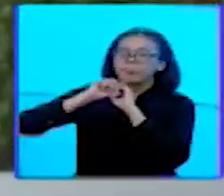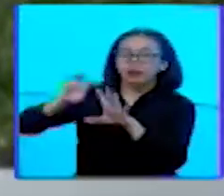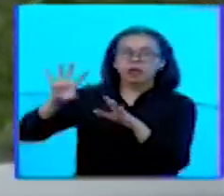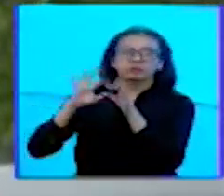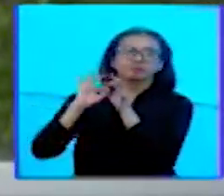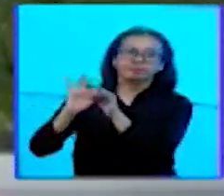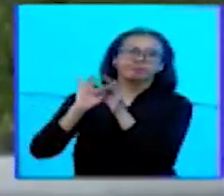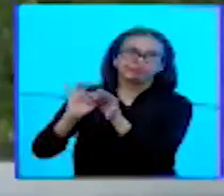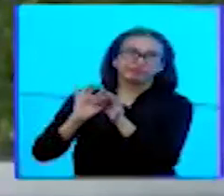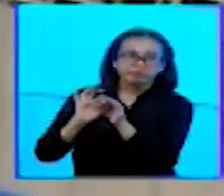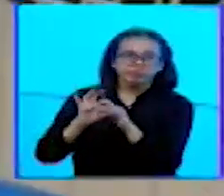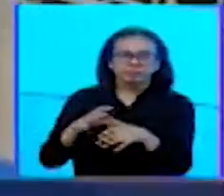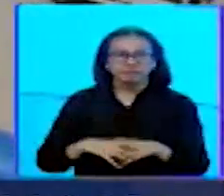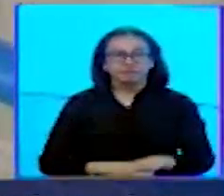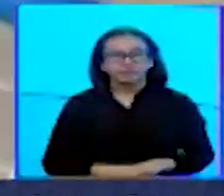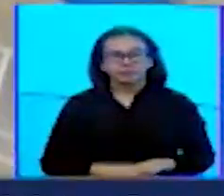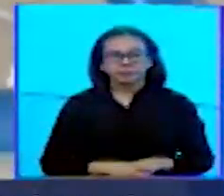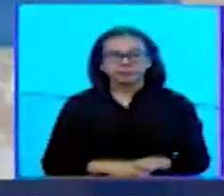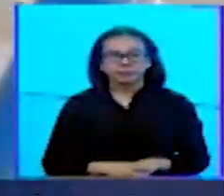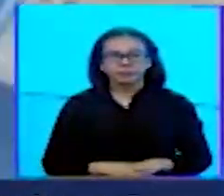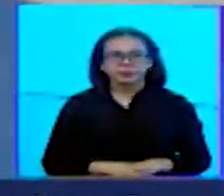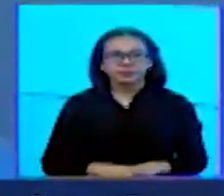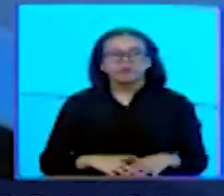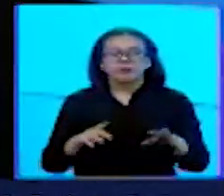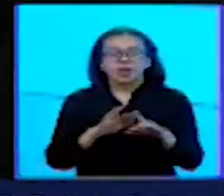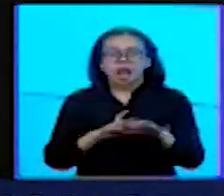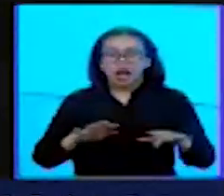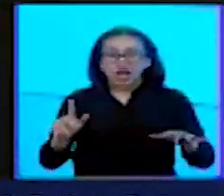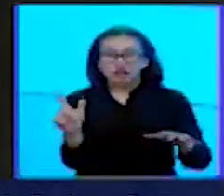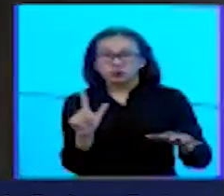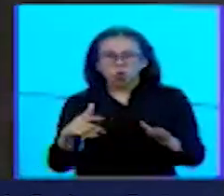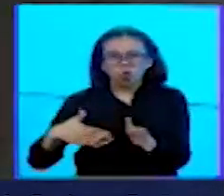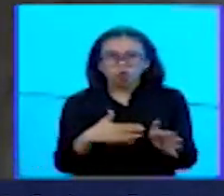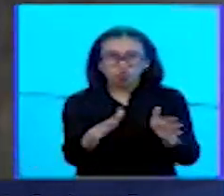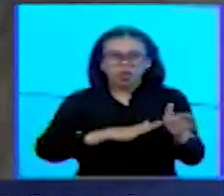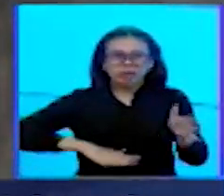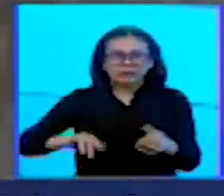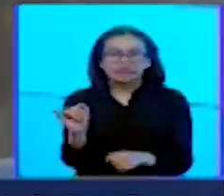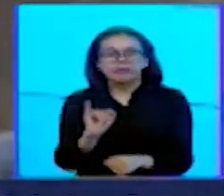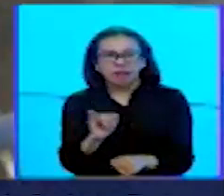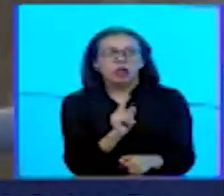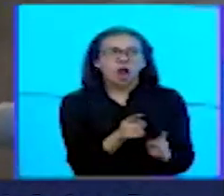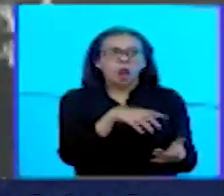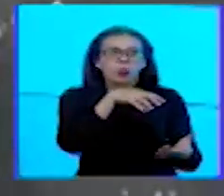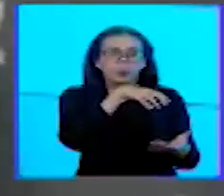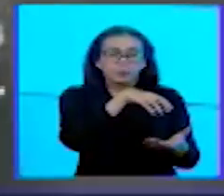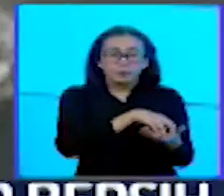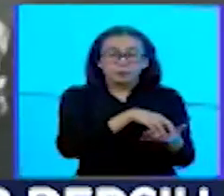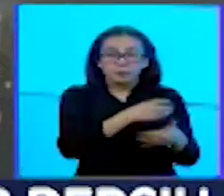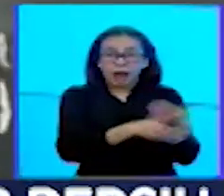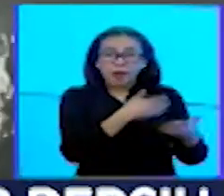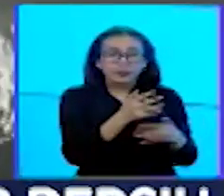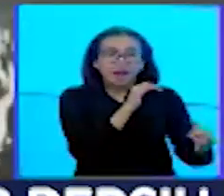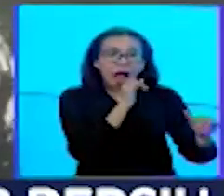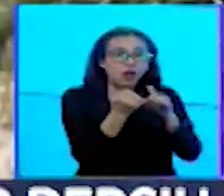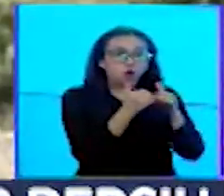dengan bupati-bupati setempat. Pencemaran Sungai Bengawan Solo akan terus terjadi selama pelaku industri alkohol masih membuang limbah langsung ke